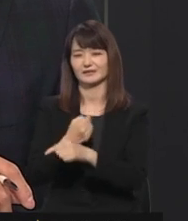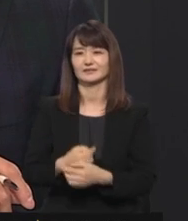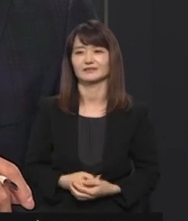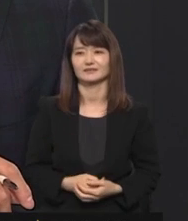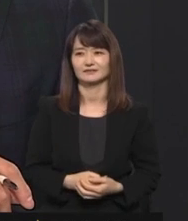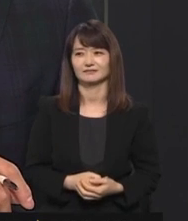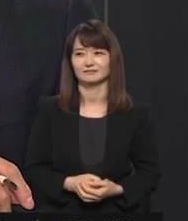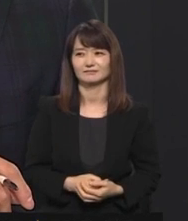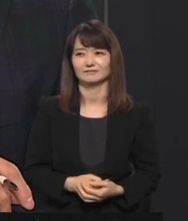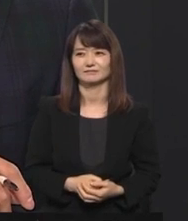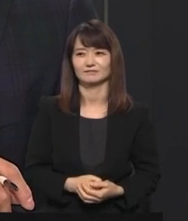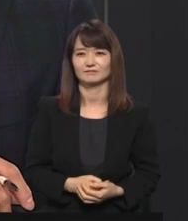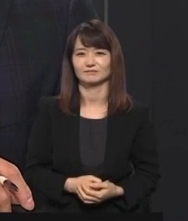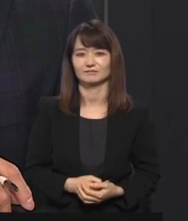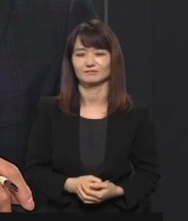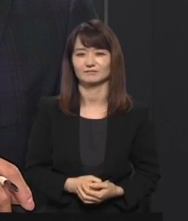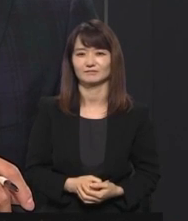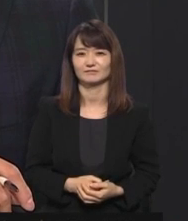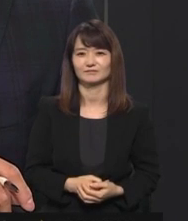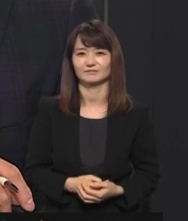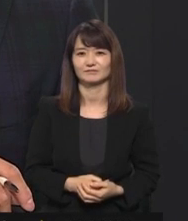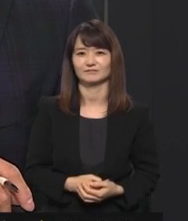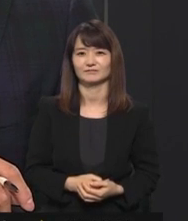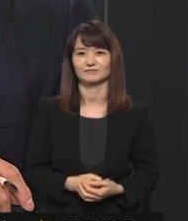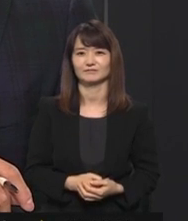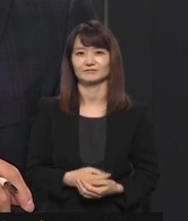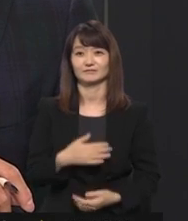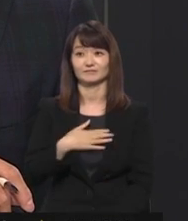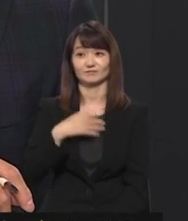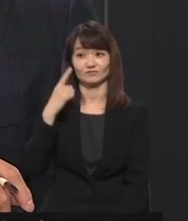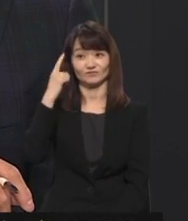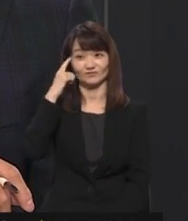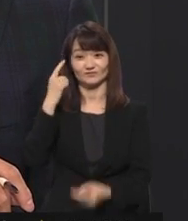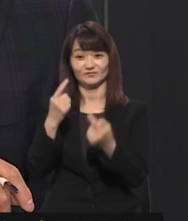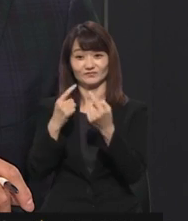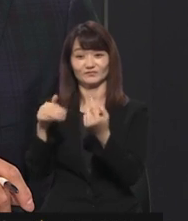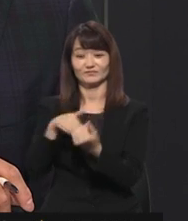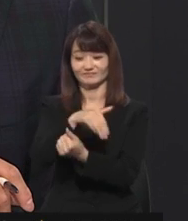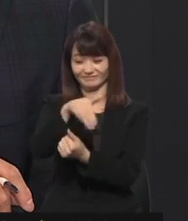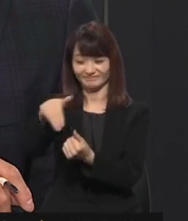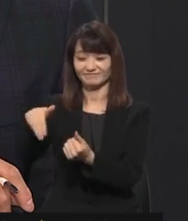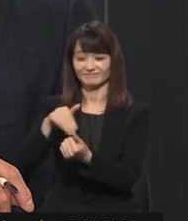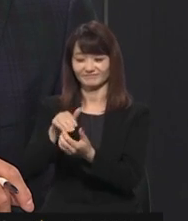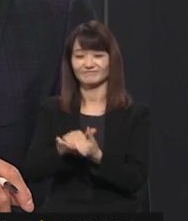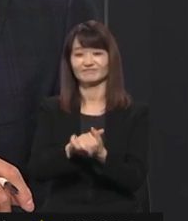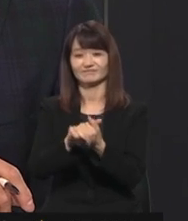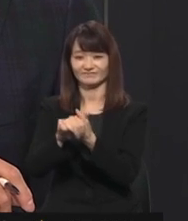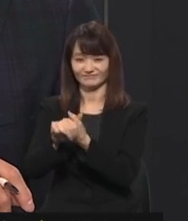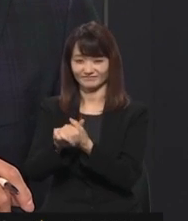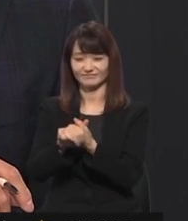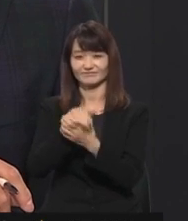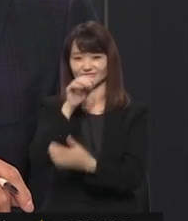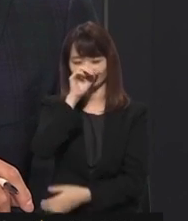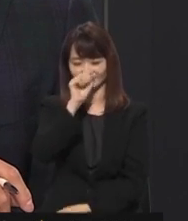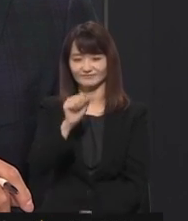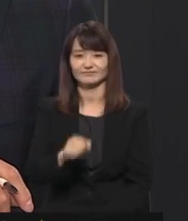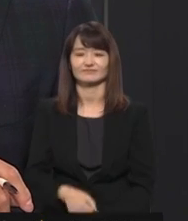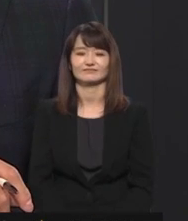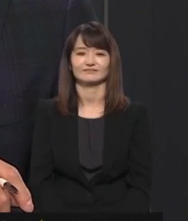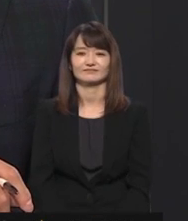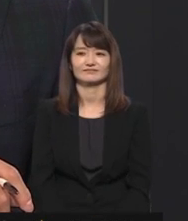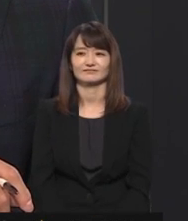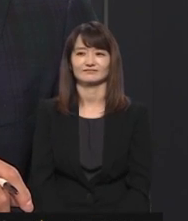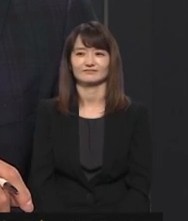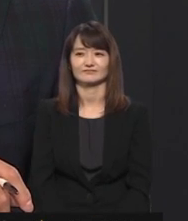다는 어이가 주셨습니다 그래도 뭐 채 예상보다는 상당히 확 이에게 진행되고 있다 서초 말씀 드리고요 다락방 카톡 인